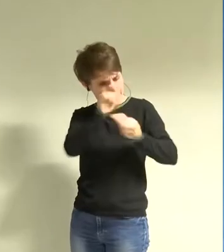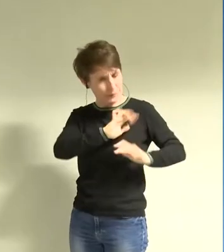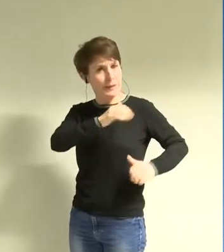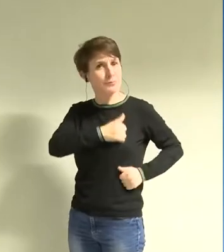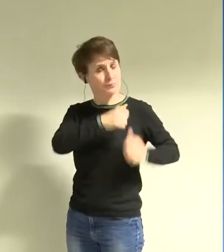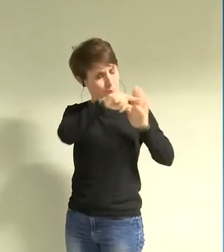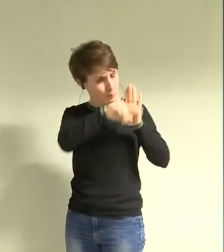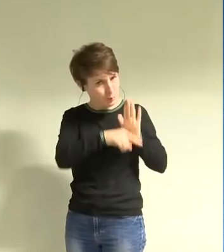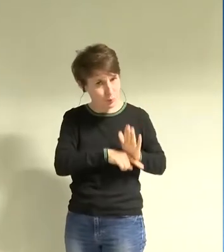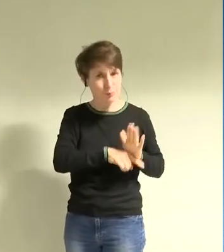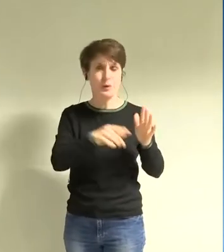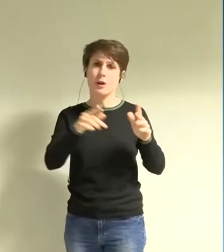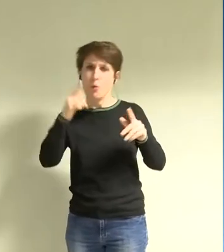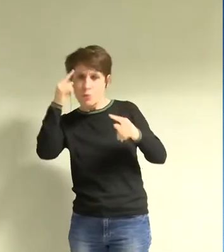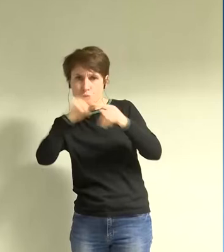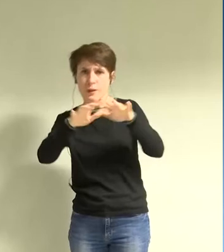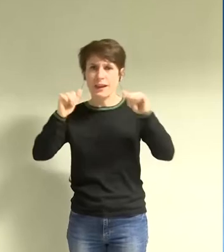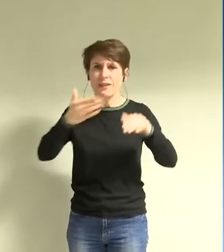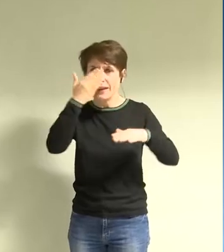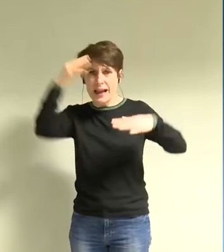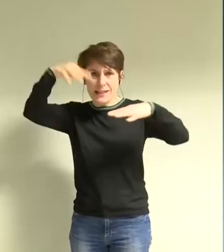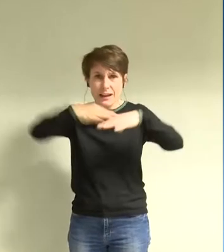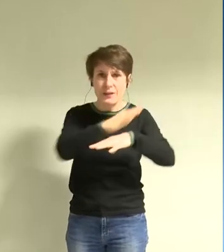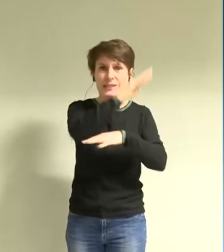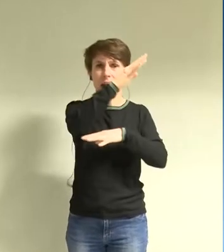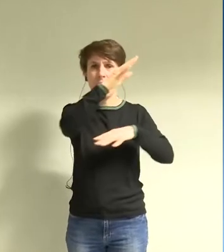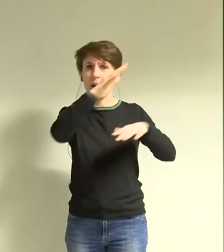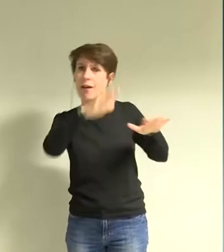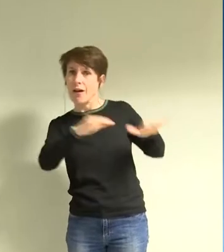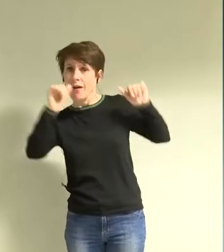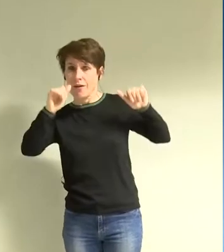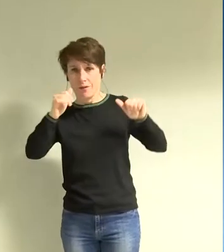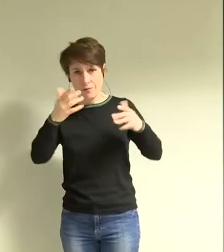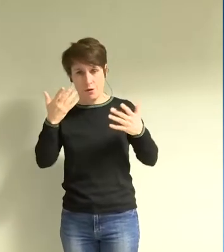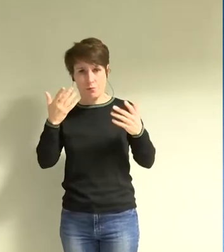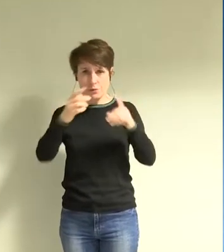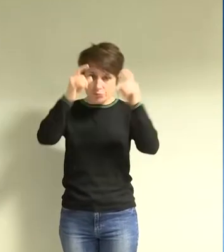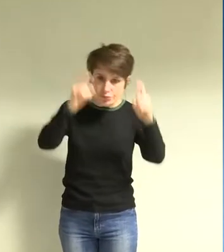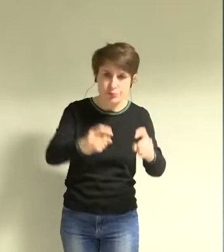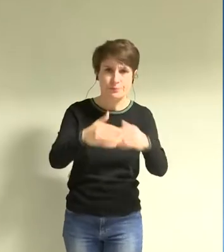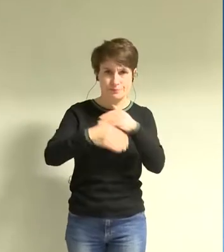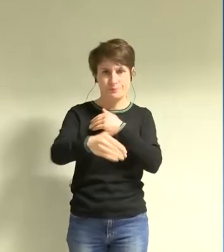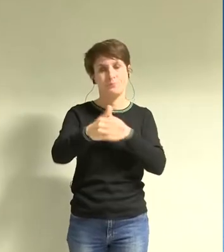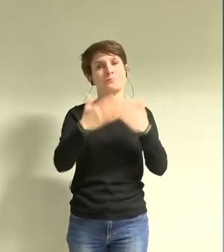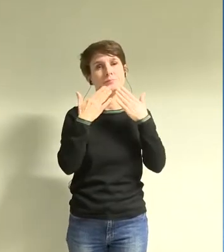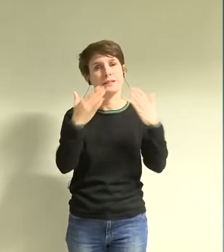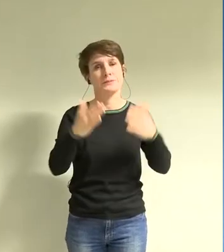tel que demandé par le giec il ya engagé les mesures nécessaires pour les atteindre je vous remercie